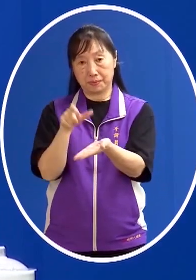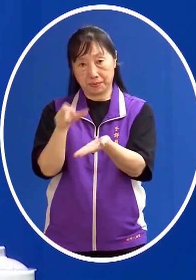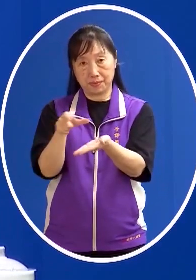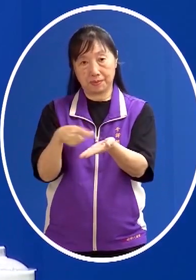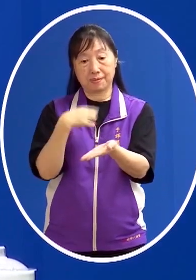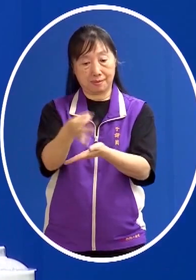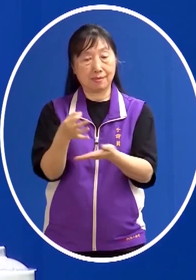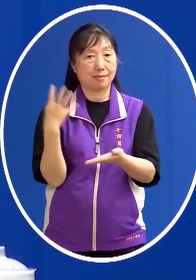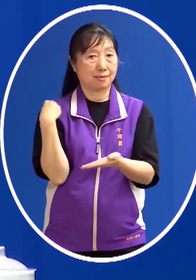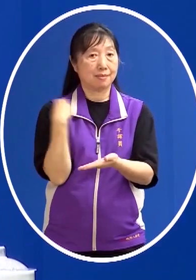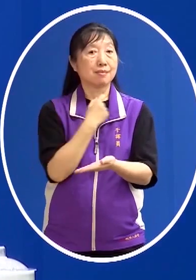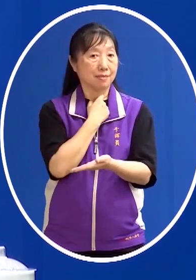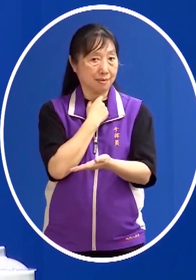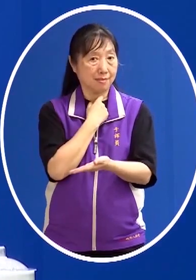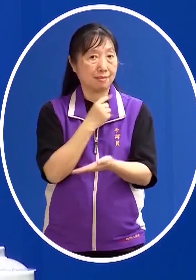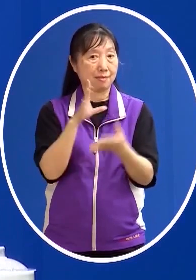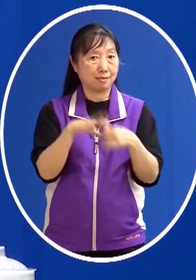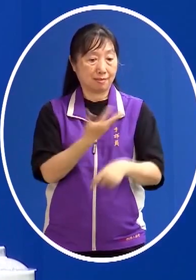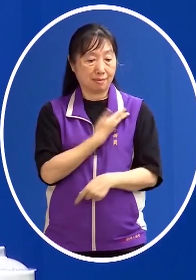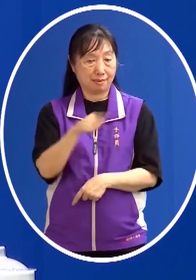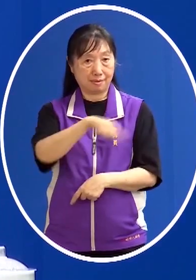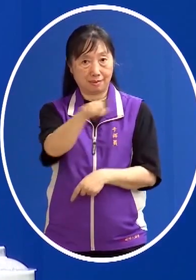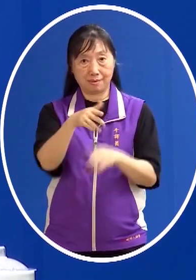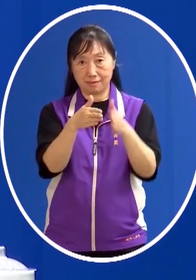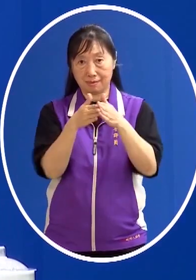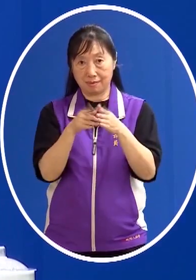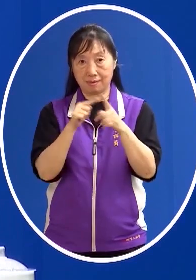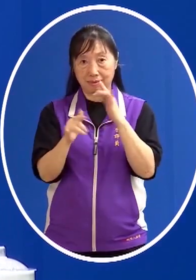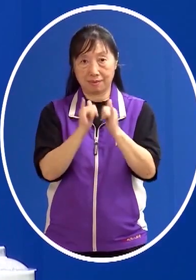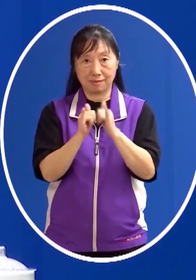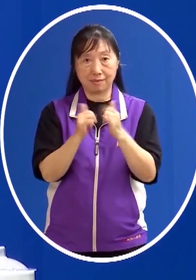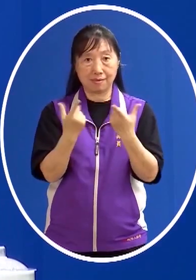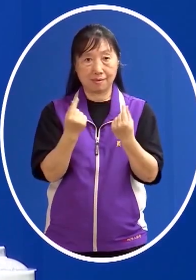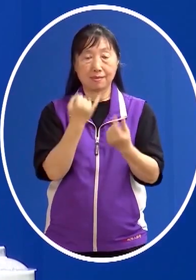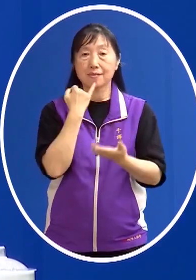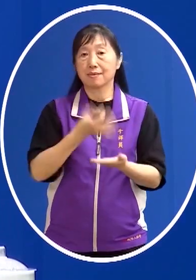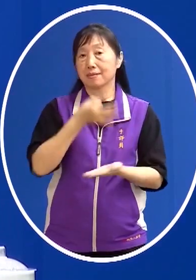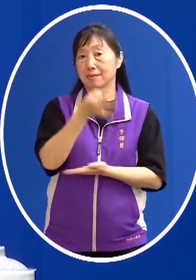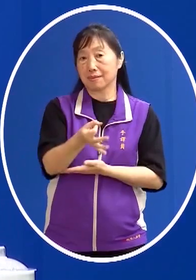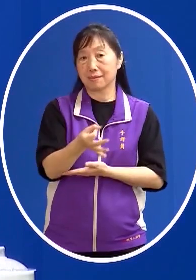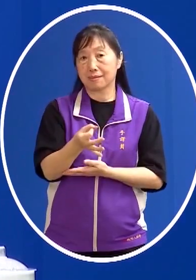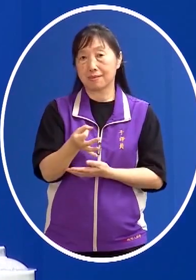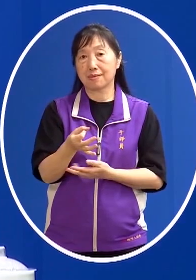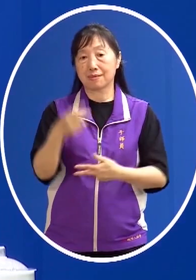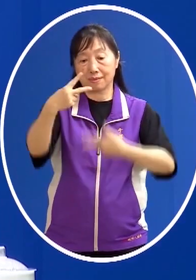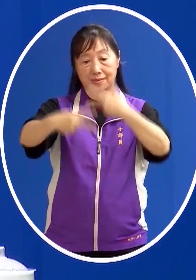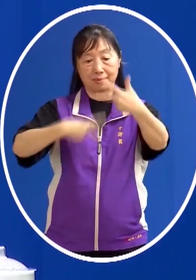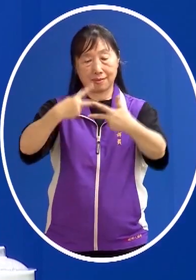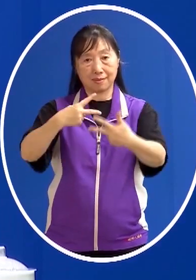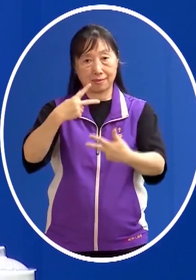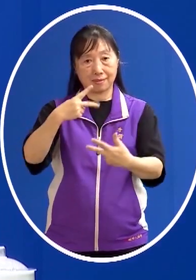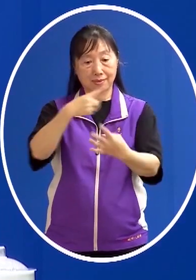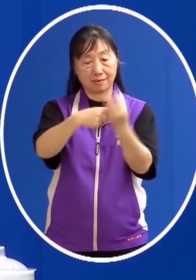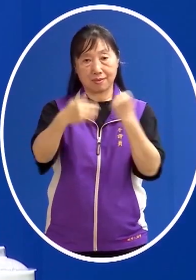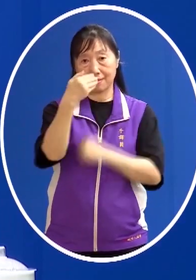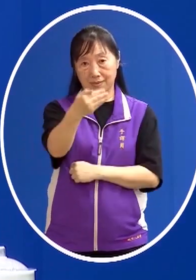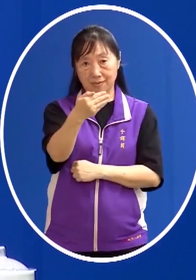买，让有需求的民众一样可以买到14天9片一